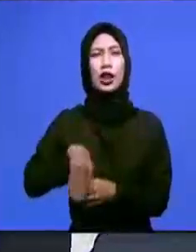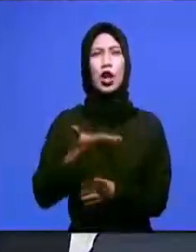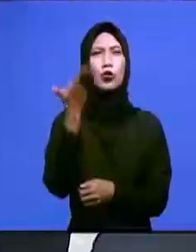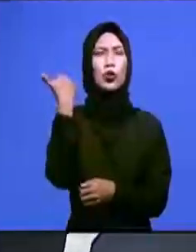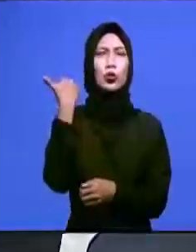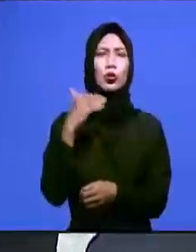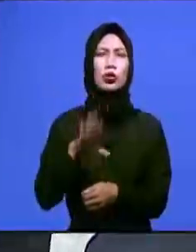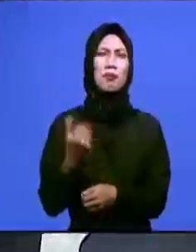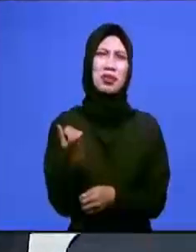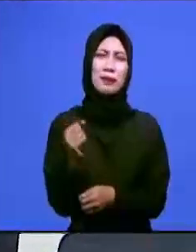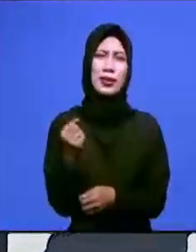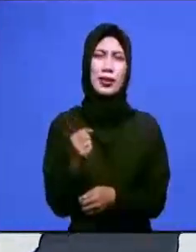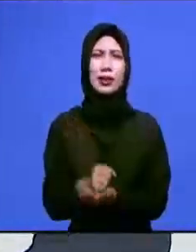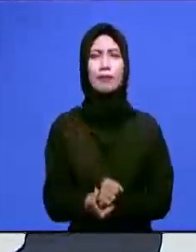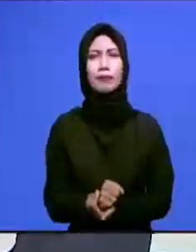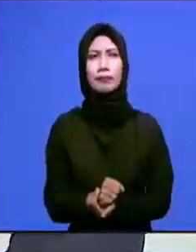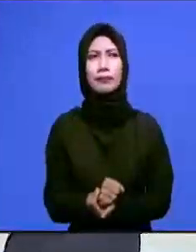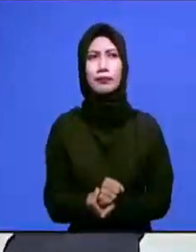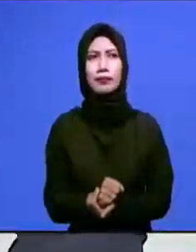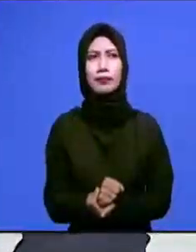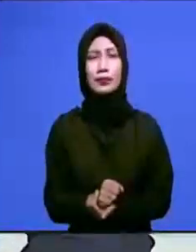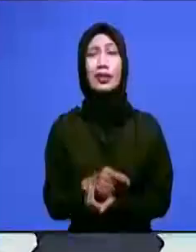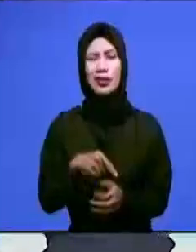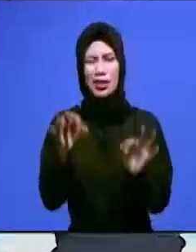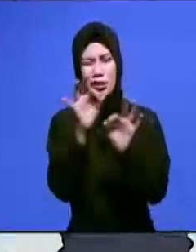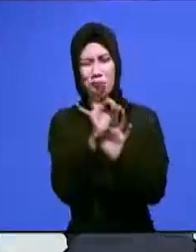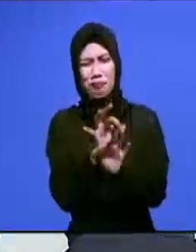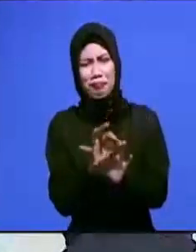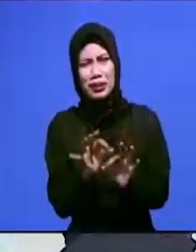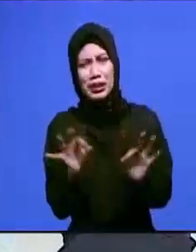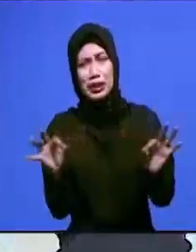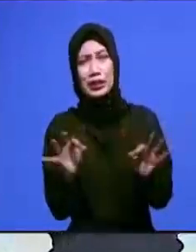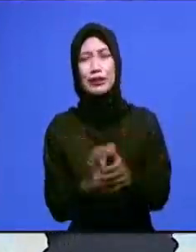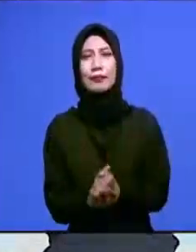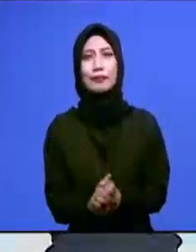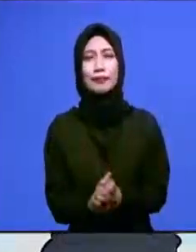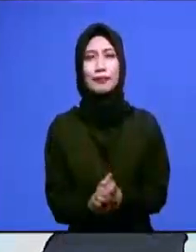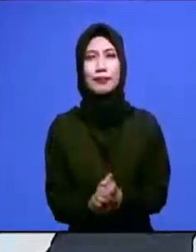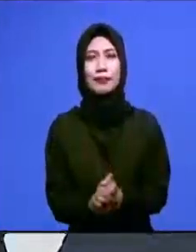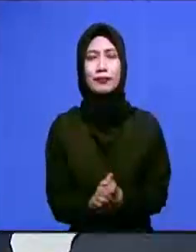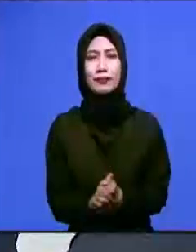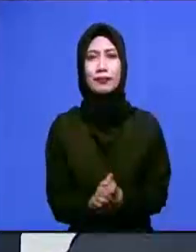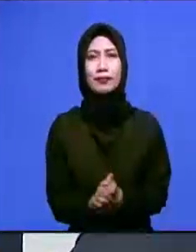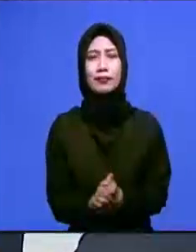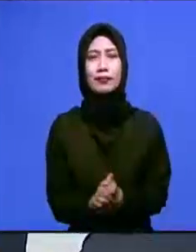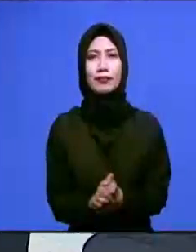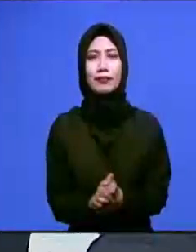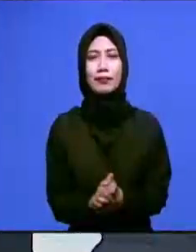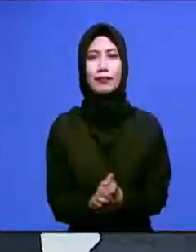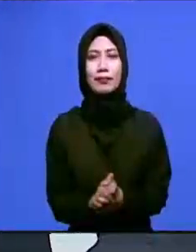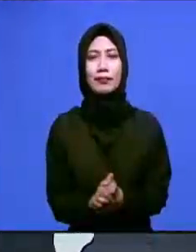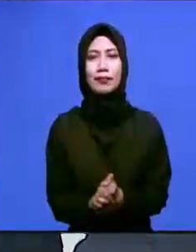ya. Kayak lebih sepi, lebih, karena untuk demi menjaga virus ini juga